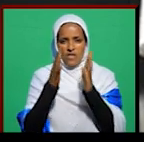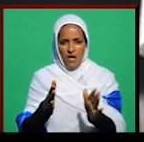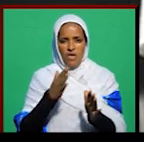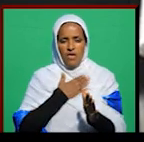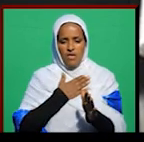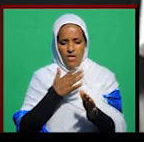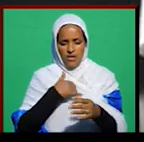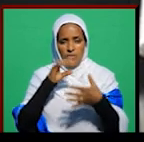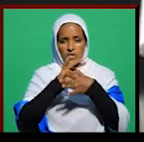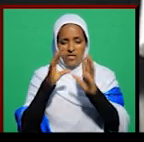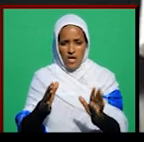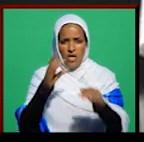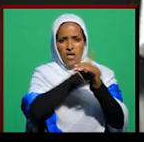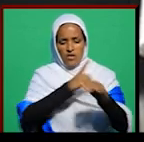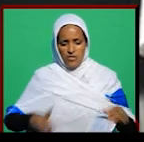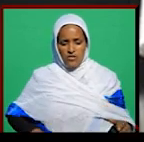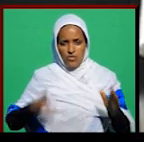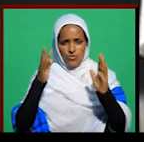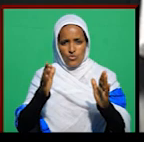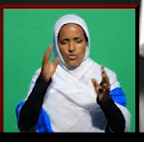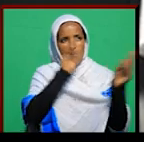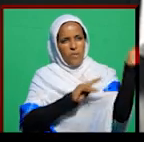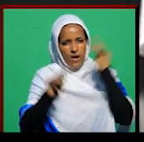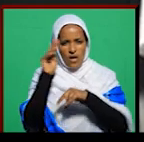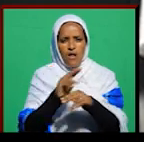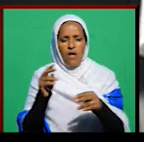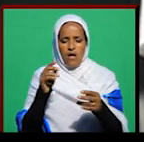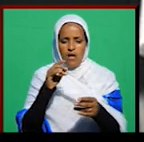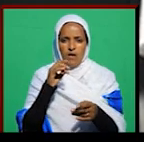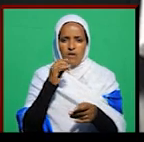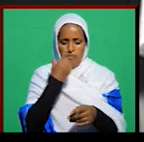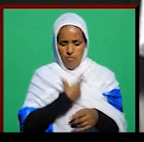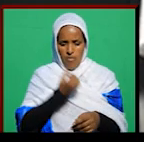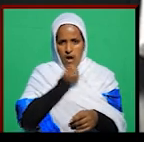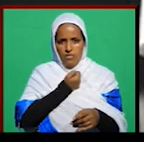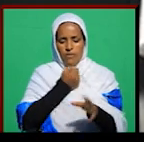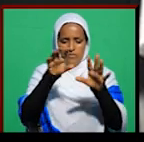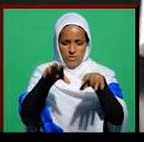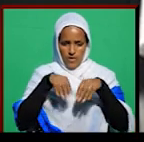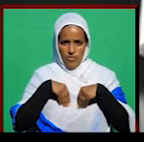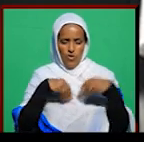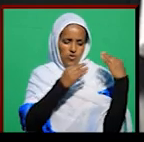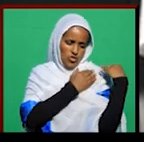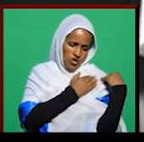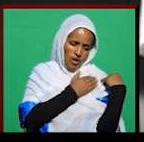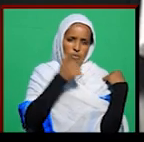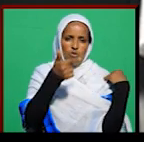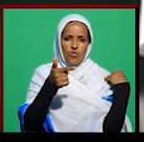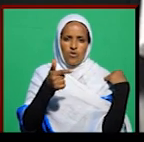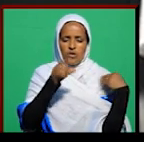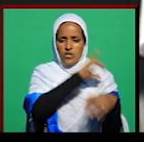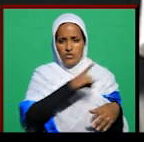በስጋዬ፣ እኔ በስጋዬ የክርስቶስን መከራ የክርስቶስን ማይተም ተቀብያለሁ ብሏል።